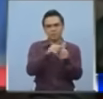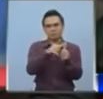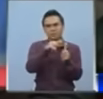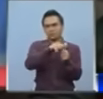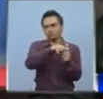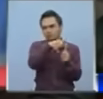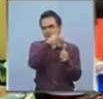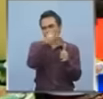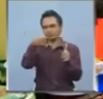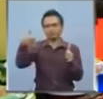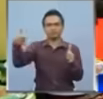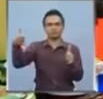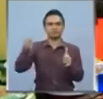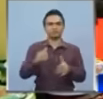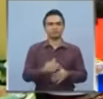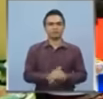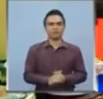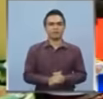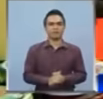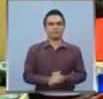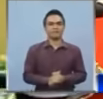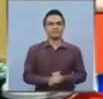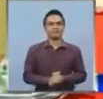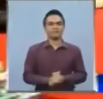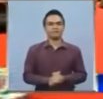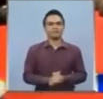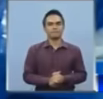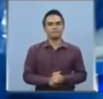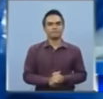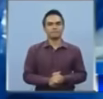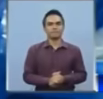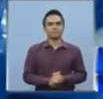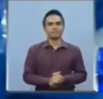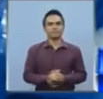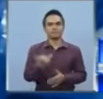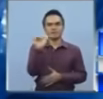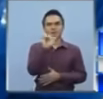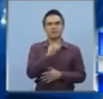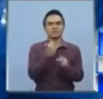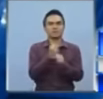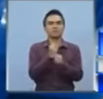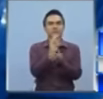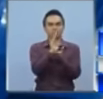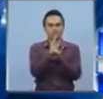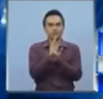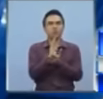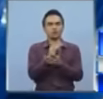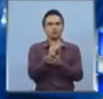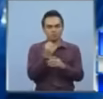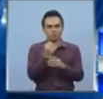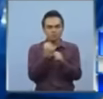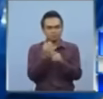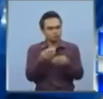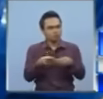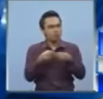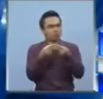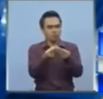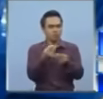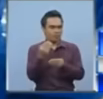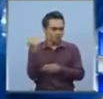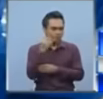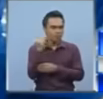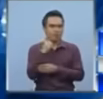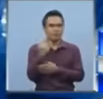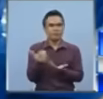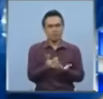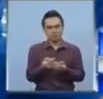จากร่างค่ะคณยายเป็นคใจบุญสุนนคบุญค่ะชอบพาลูกหลาน